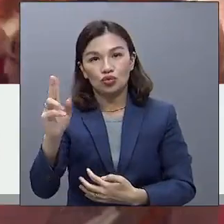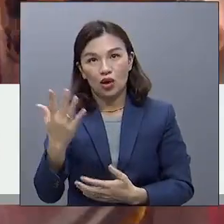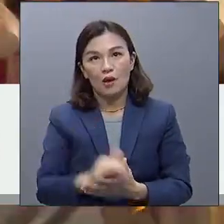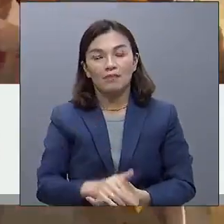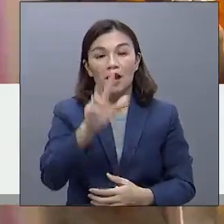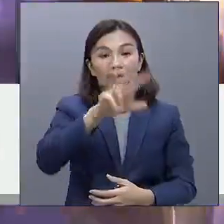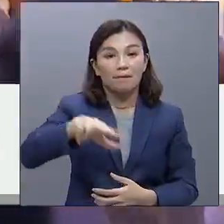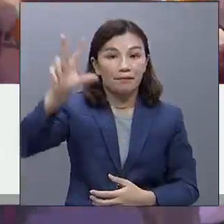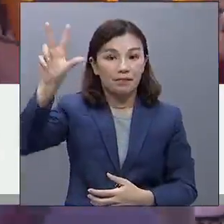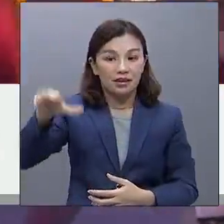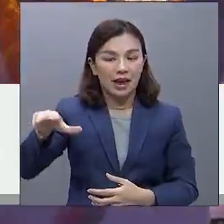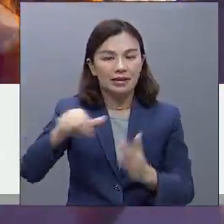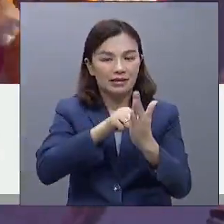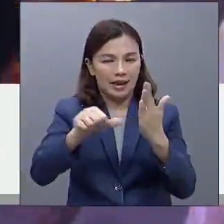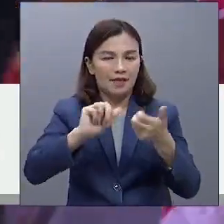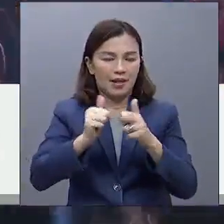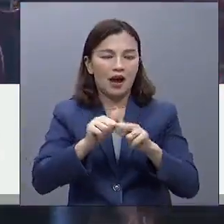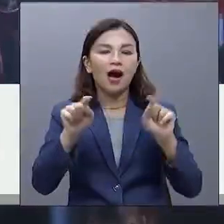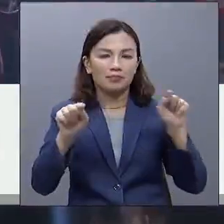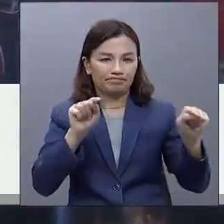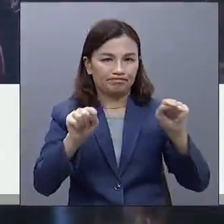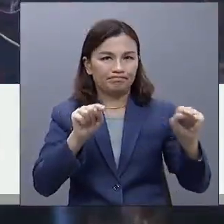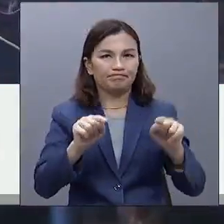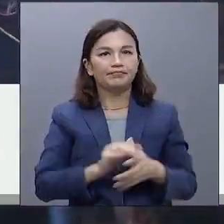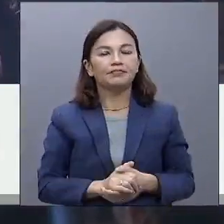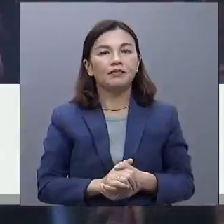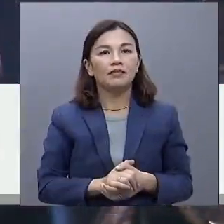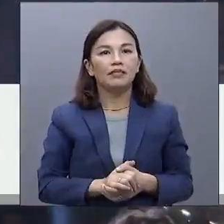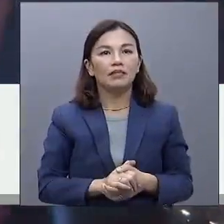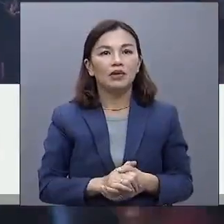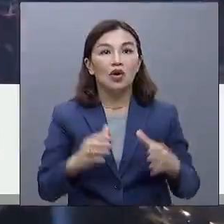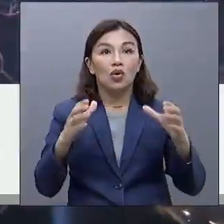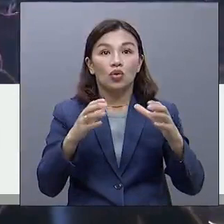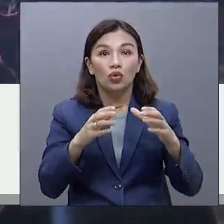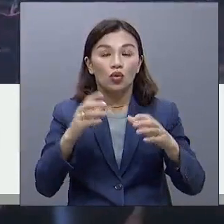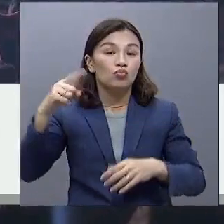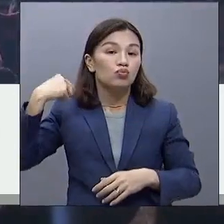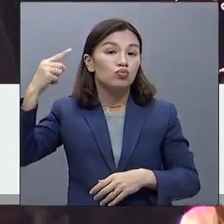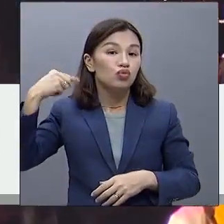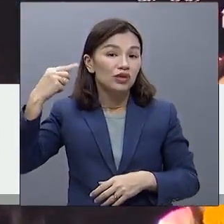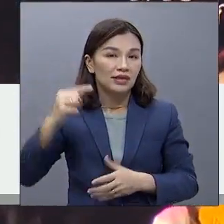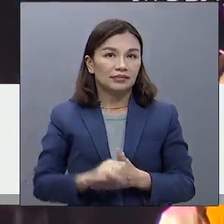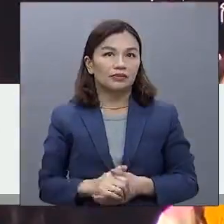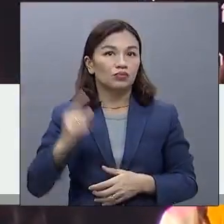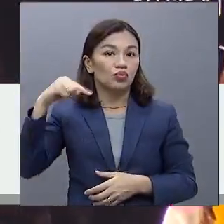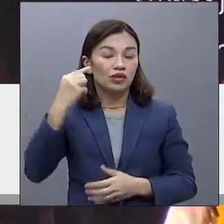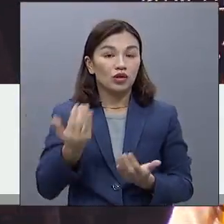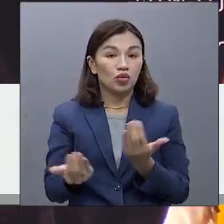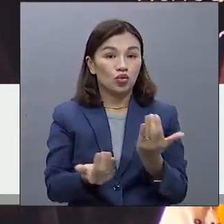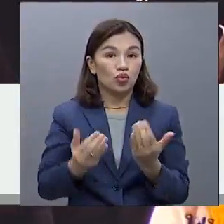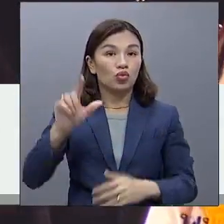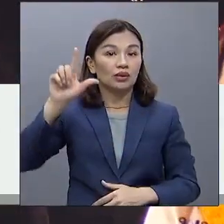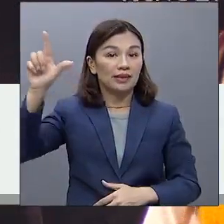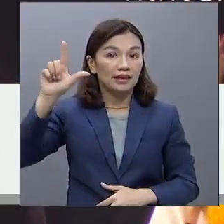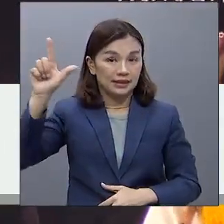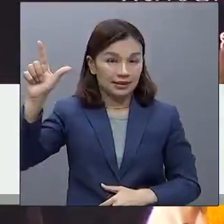ประกาศจะแก้ไขปัญหาทั้งสองส่วนนี้ให้ส่วนคุณแพทองธารชินวัตรหัวหน้าครอบครัวเพื่อไทยแคนดิเดตนาย